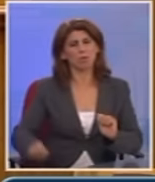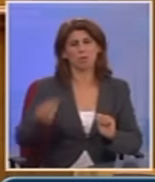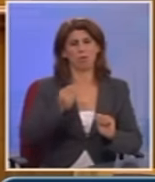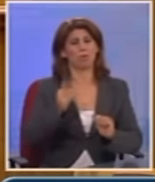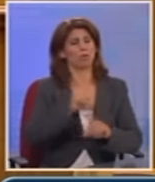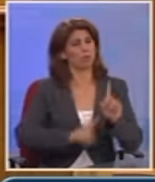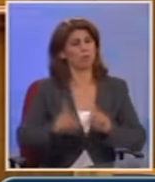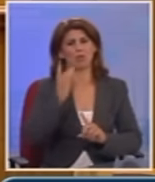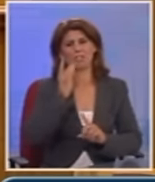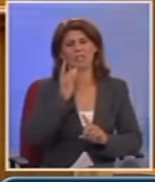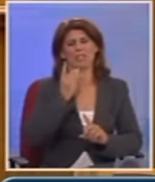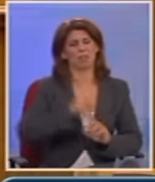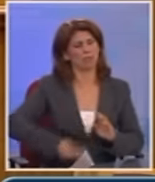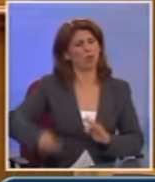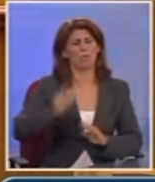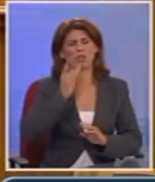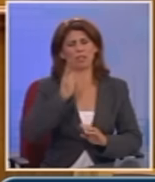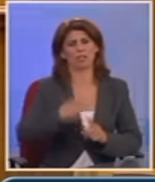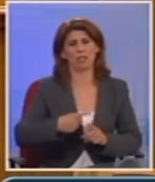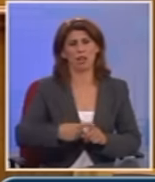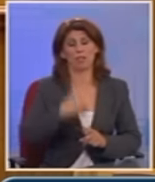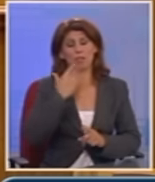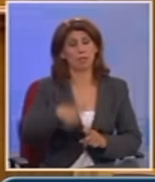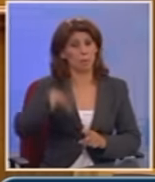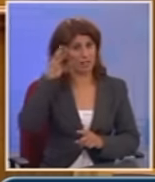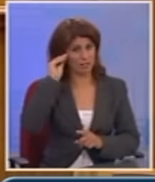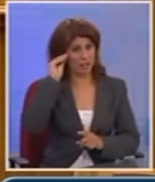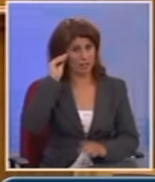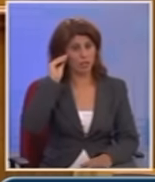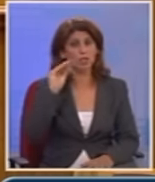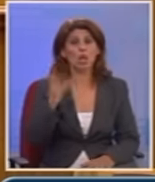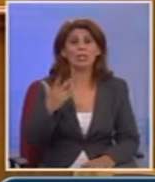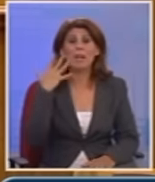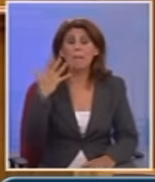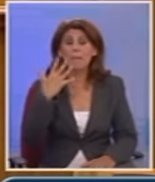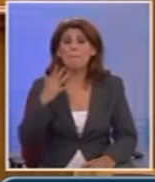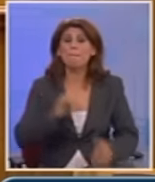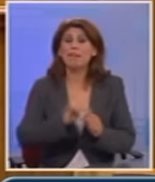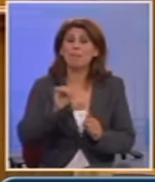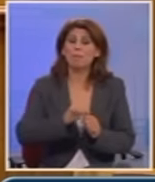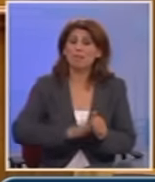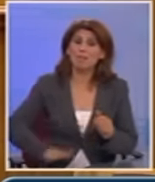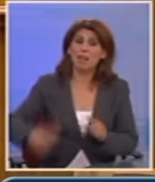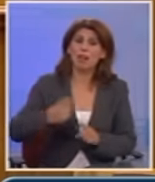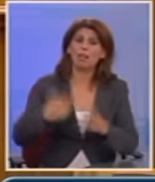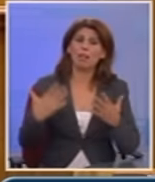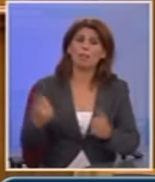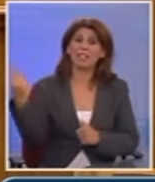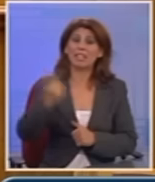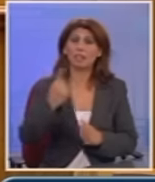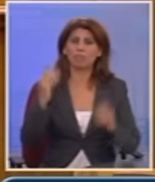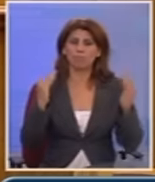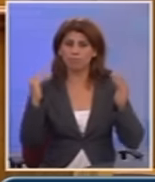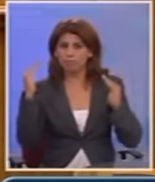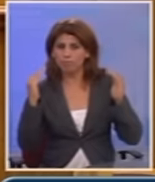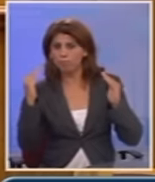πιο σκληρά τη χώρα. Δεν μπορεί να μην αντιλαμβάνεστε ότι επί 5 μήνες στη χώρα υπάρχει κλίμα